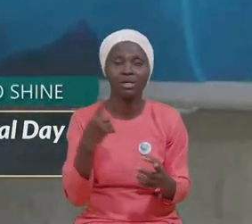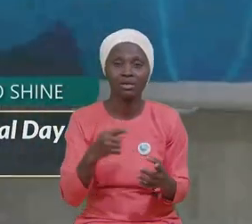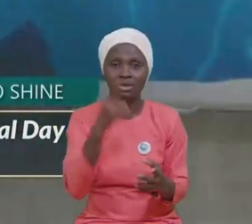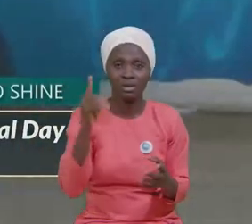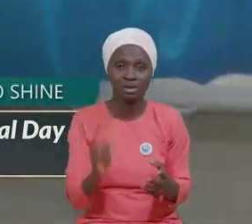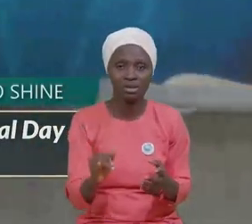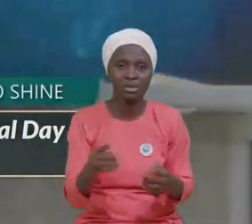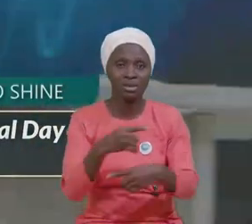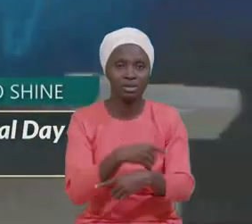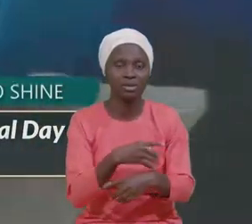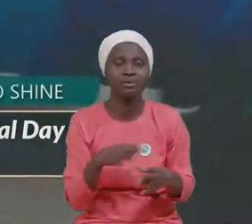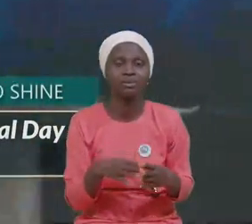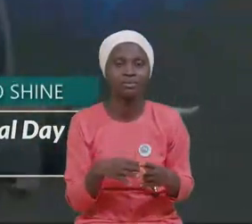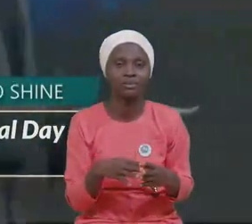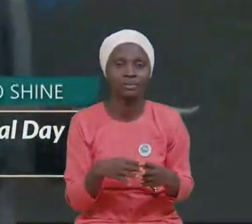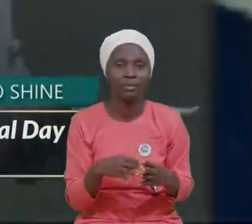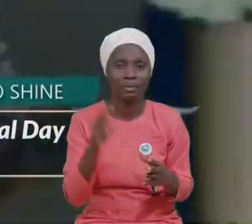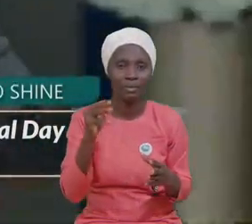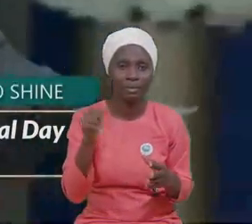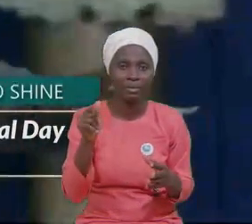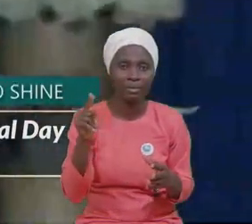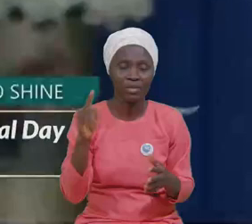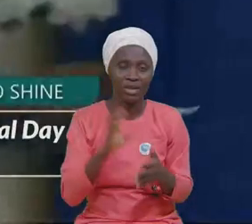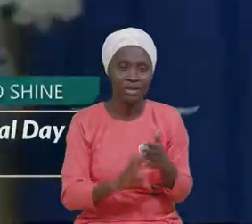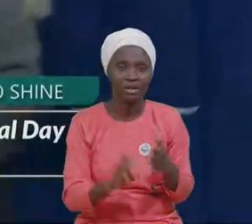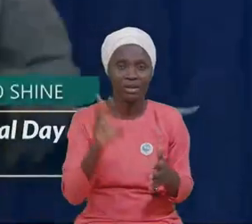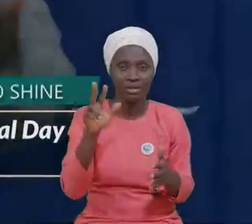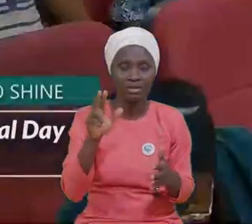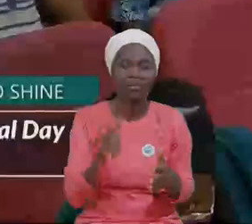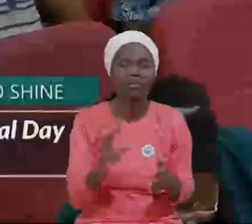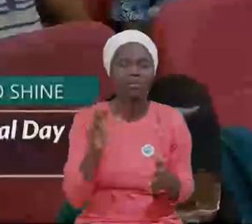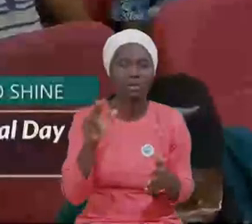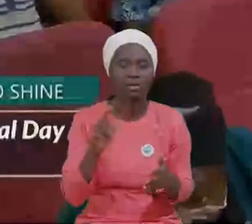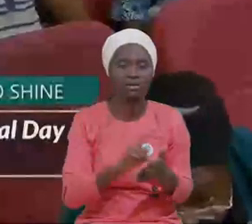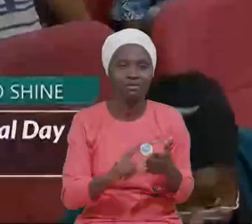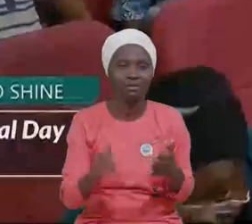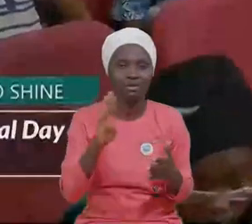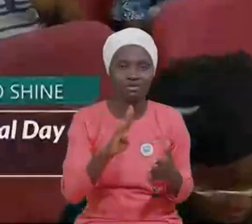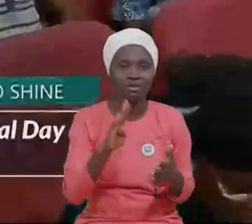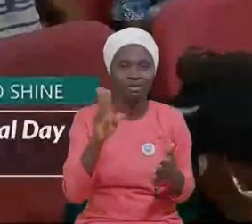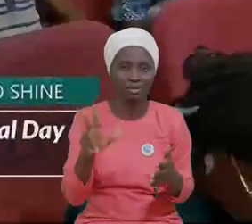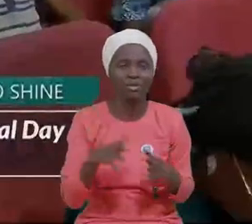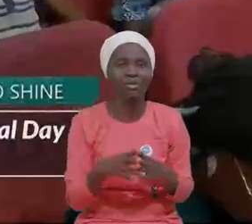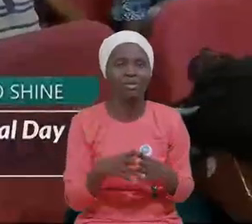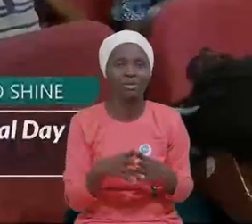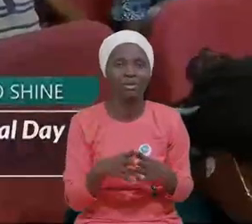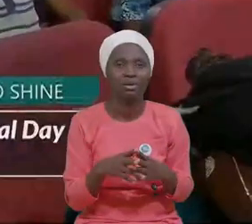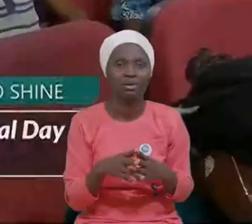jusqu'au jour éternel. Matthieu 13, 43. Matthieu 13, 43.